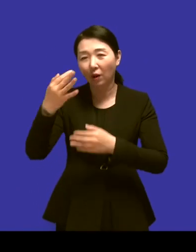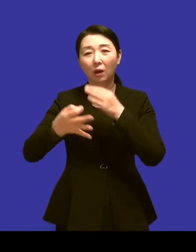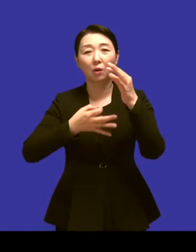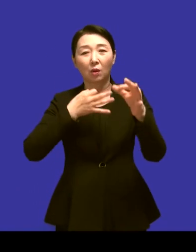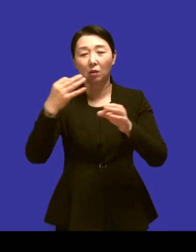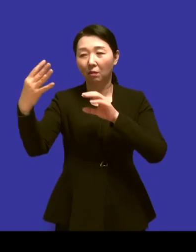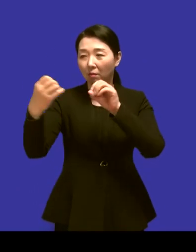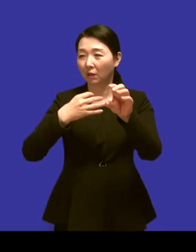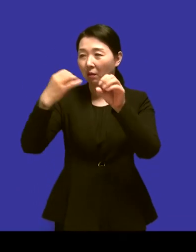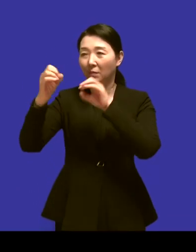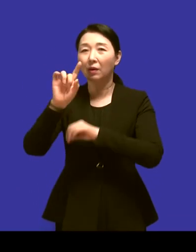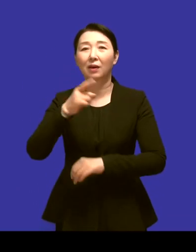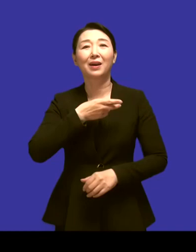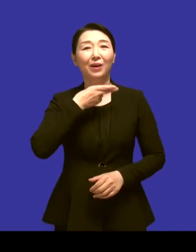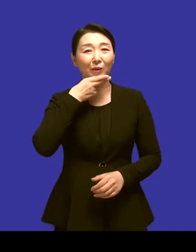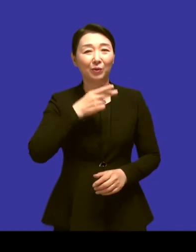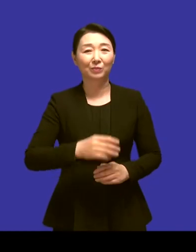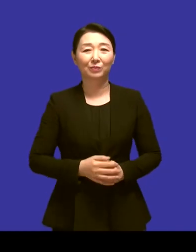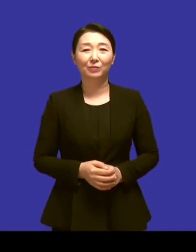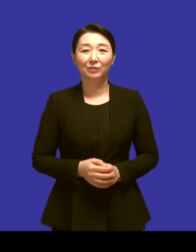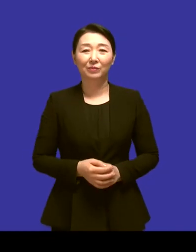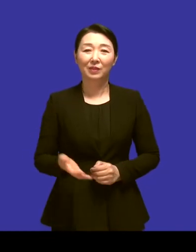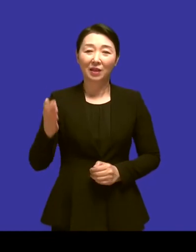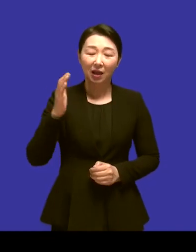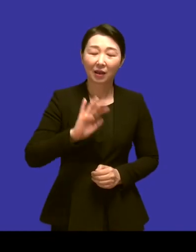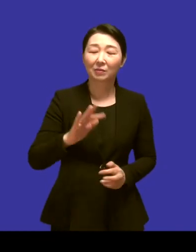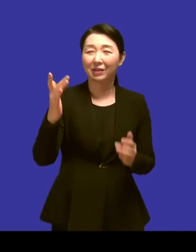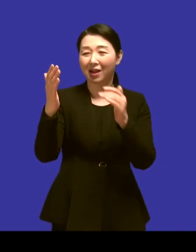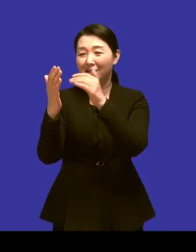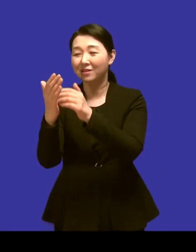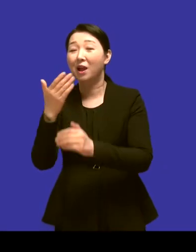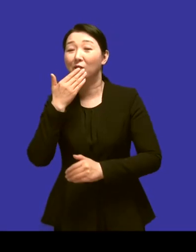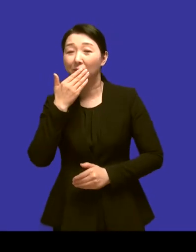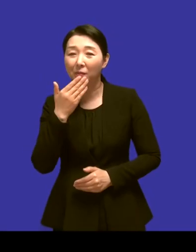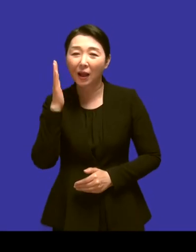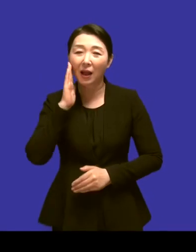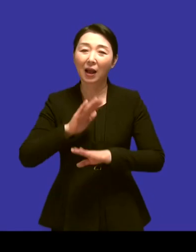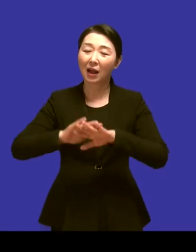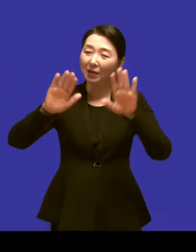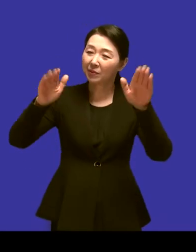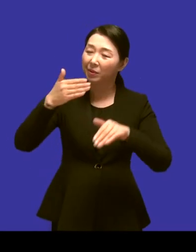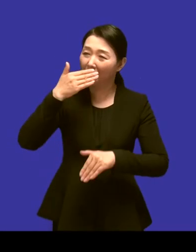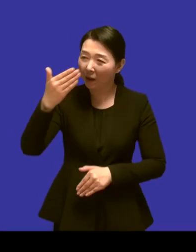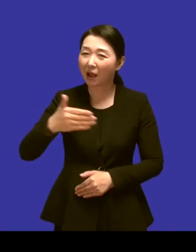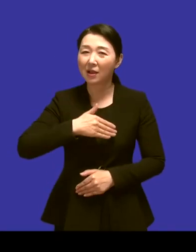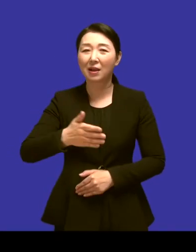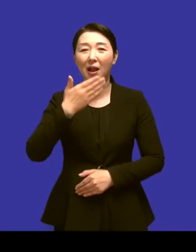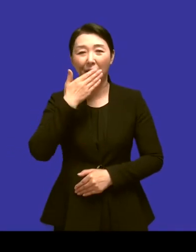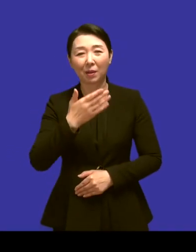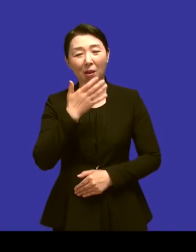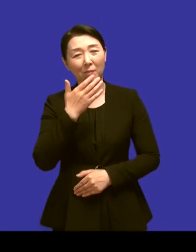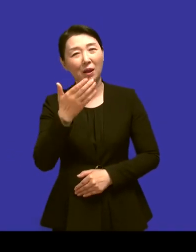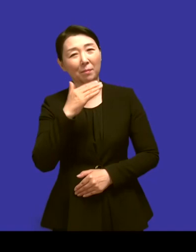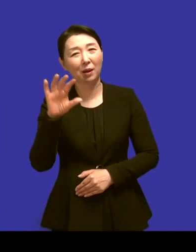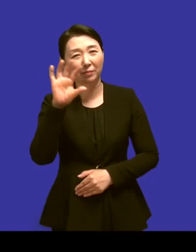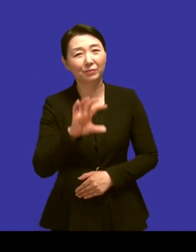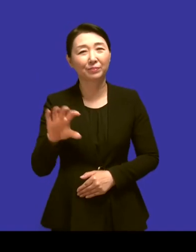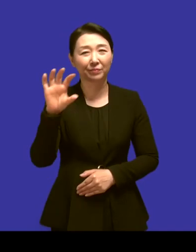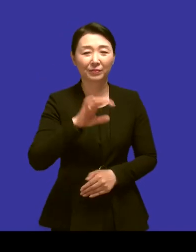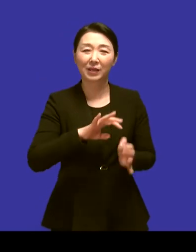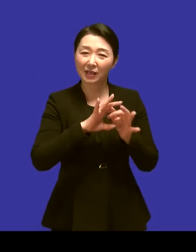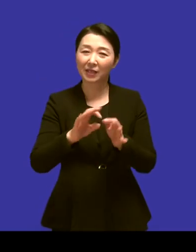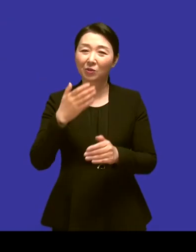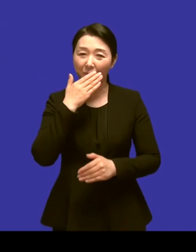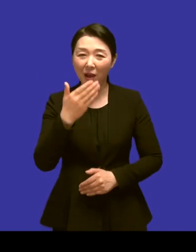메아리 쳐서 들려오는 거 하나 없었지. 그래도 나는 탈 수 있어, 날 수 있어, 갈 수 있어, 할 수 있어. 되려고 되려고 되려서 계속 할